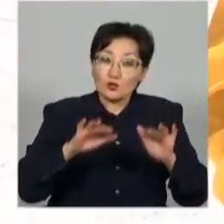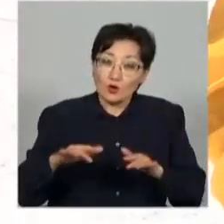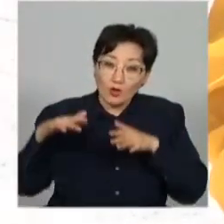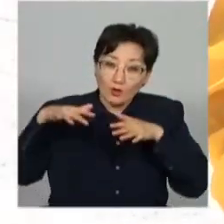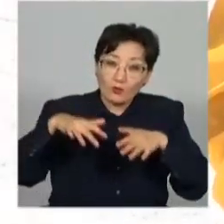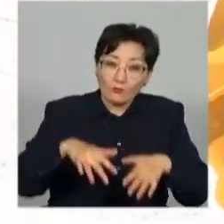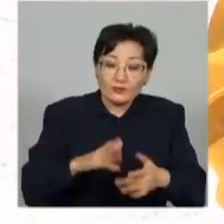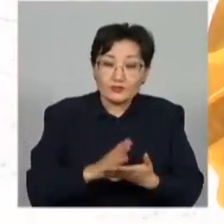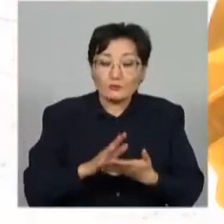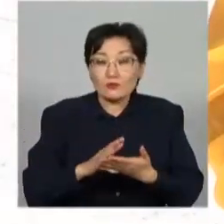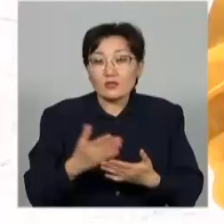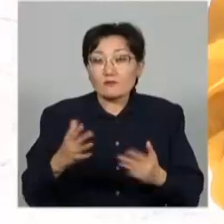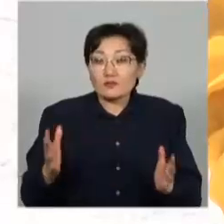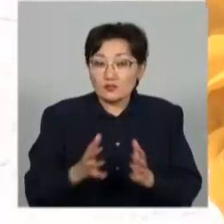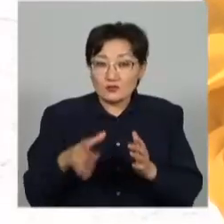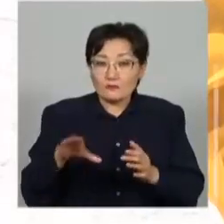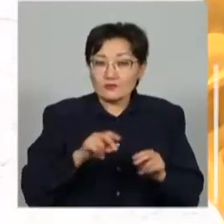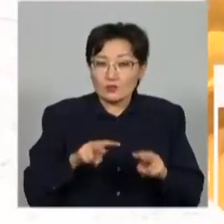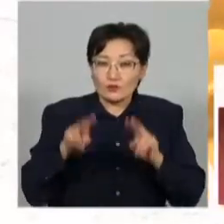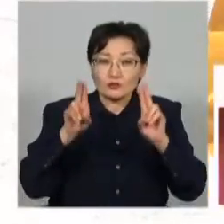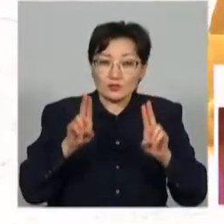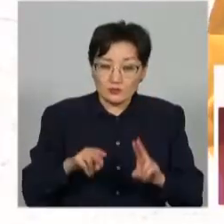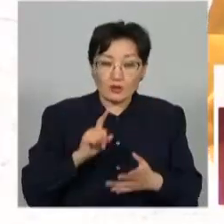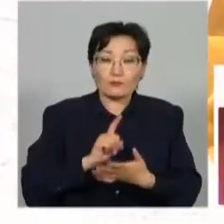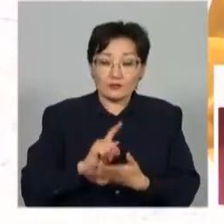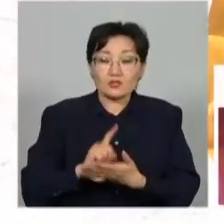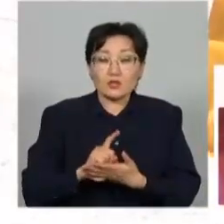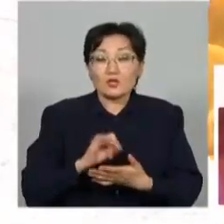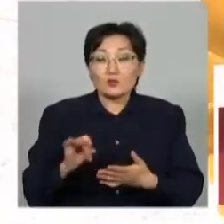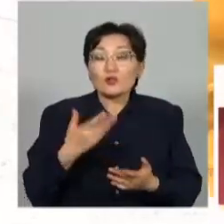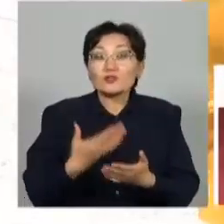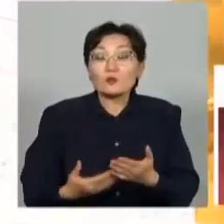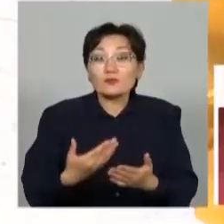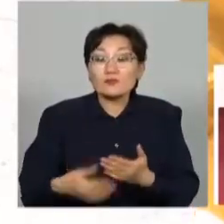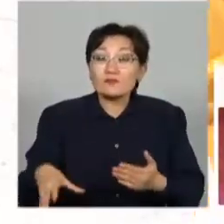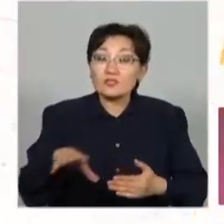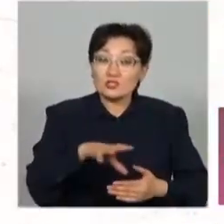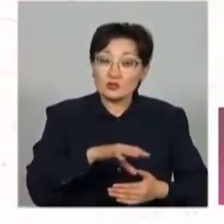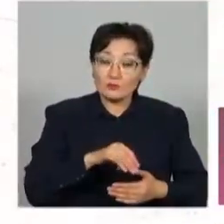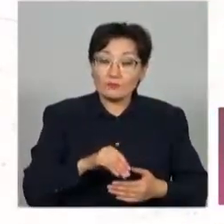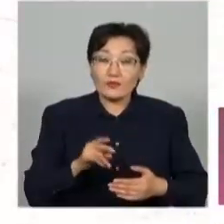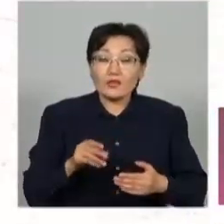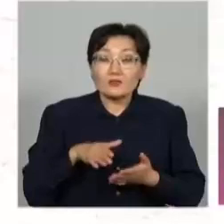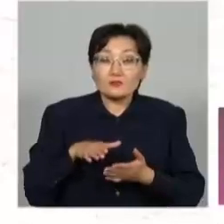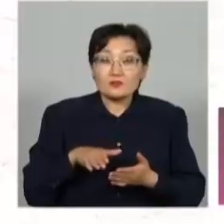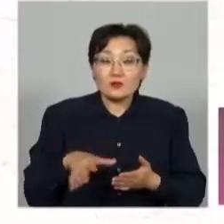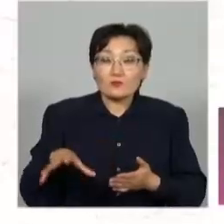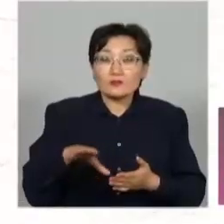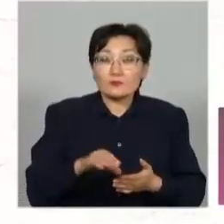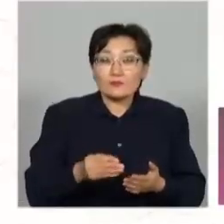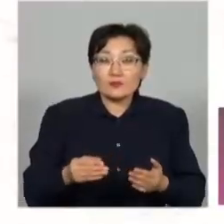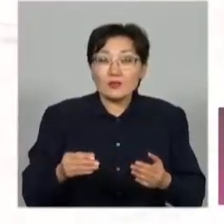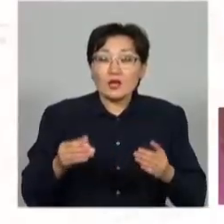Ни шагу вправо, влево. В принципе, вы сохраняете все эти правила? Обязательно. И рекомендую всем кататься на